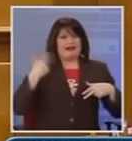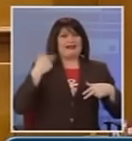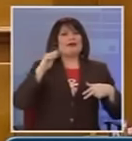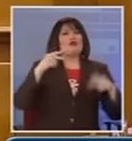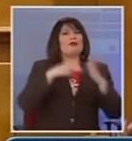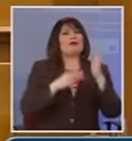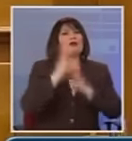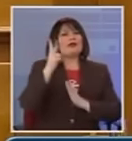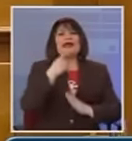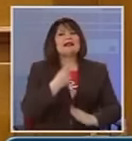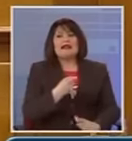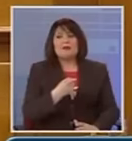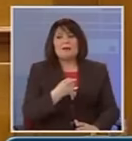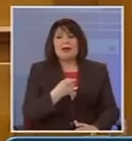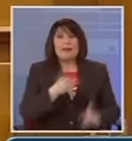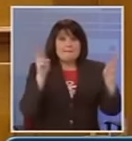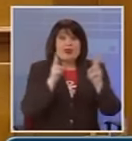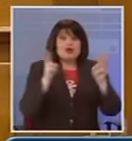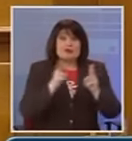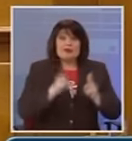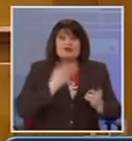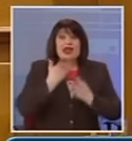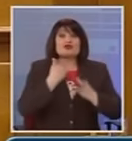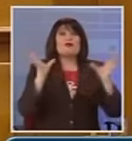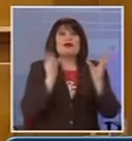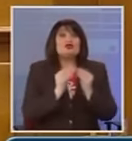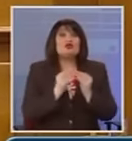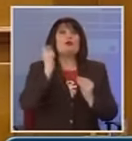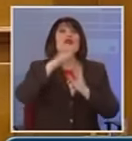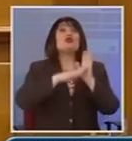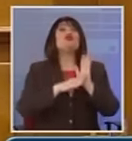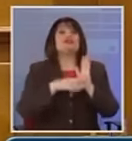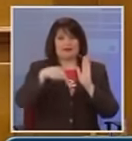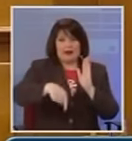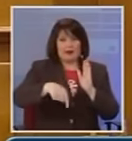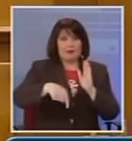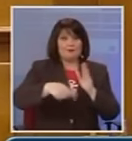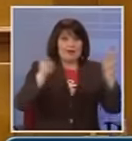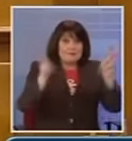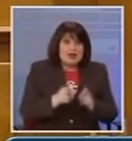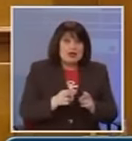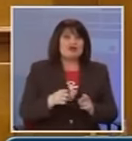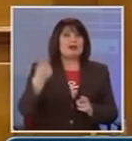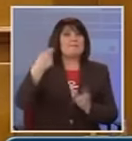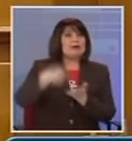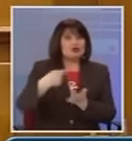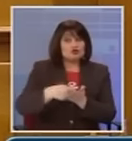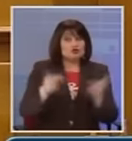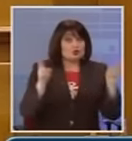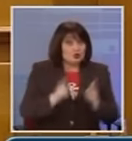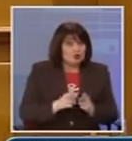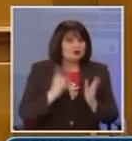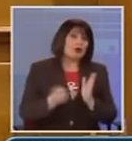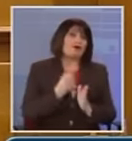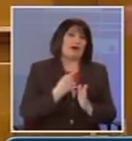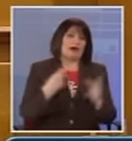του 2012 ήταν η σαρωτική μείωση δαπανών για τη λειτουργία του πολιτικού συστήματος. Μειώθηκαν τότε οι αποδοχές για πρώτη